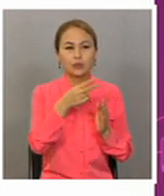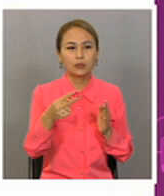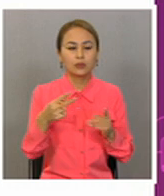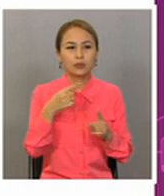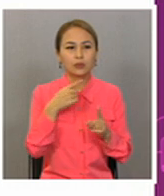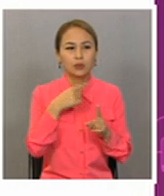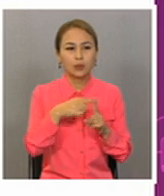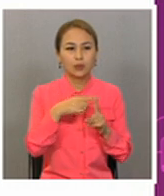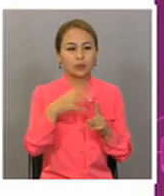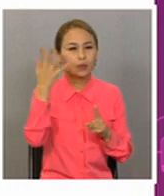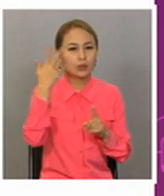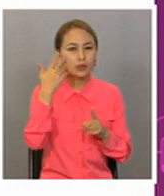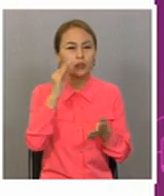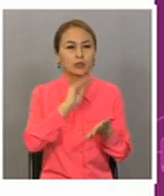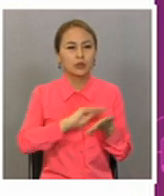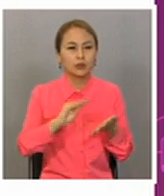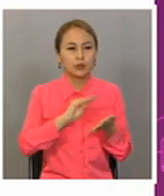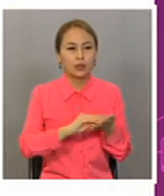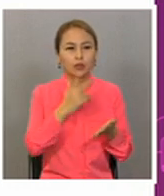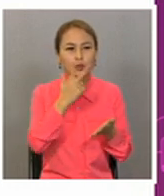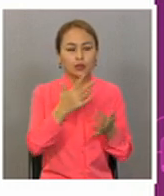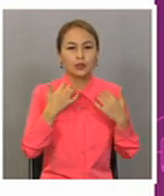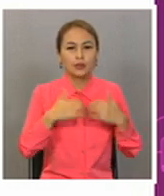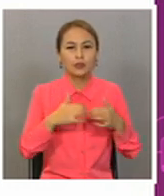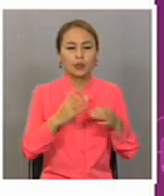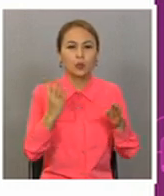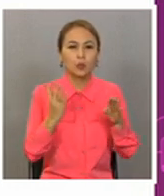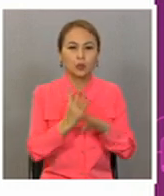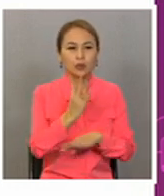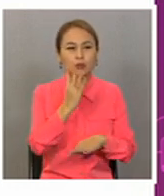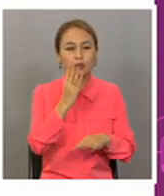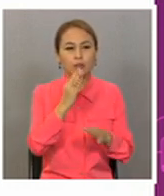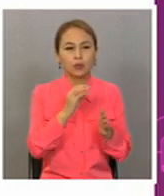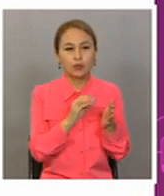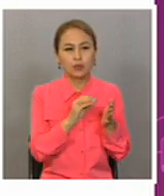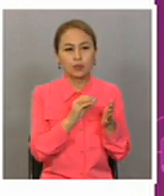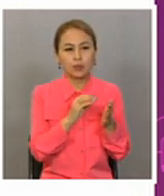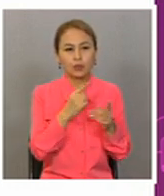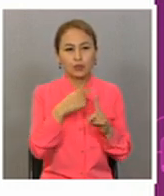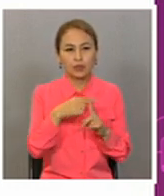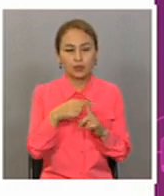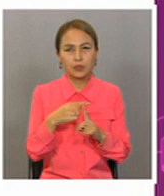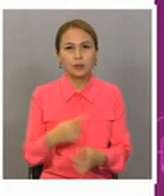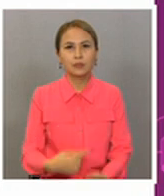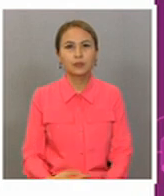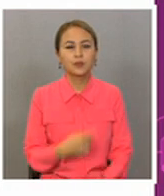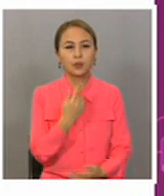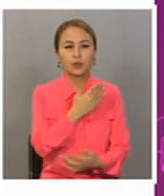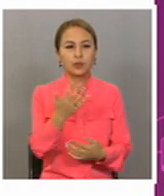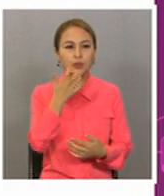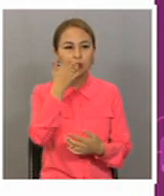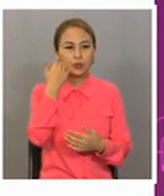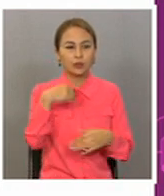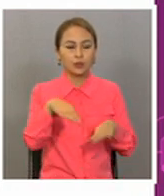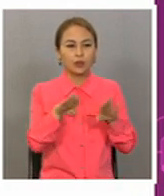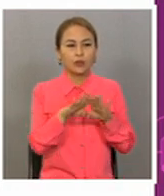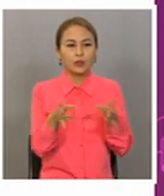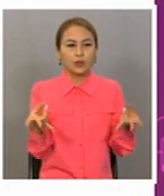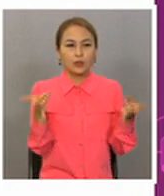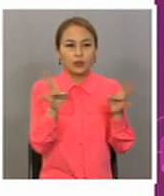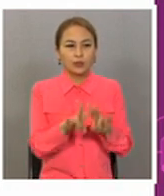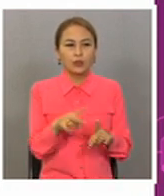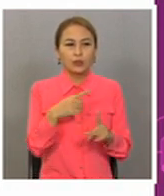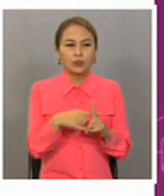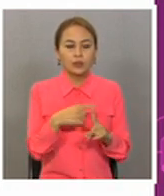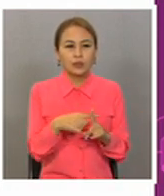түрінде жазу үшін 3 санын 4 рет қосамыз. Балалар, осы үлгі бойынша қалған